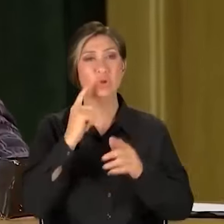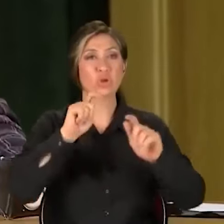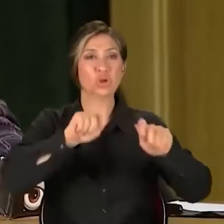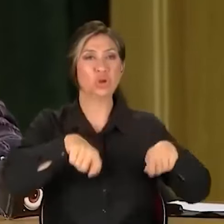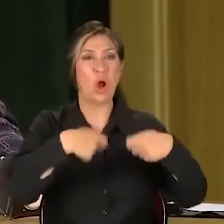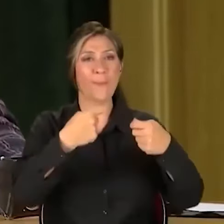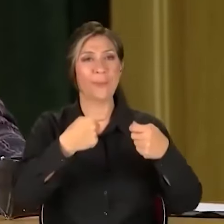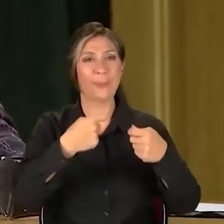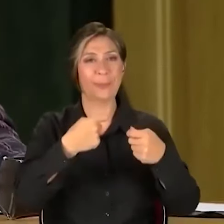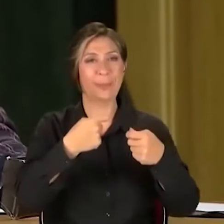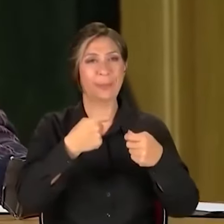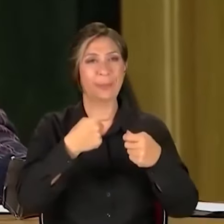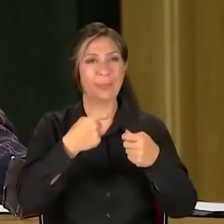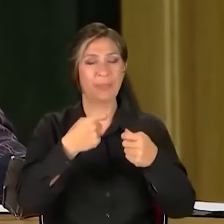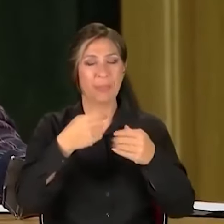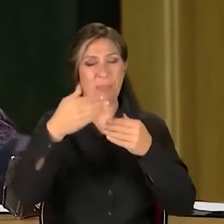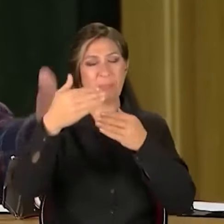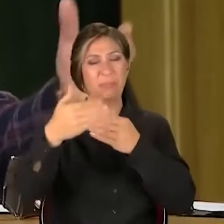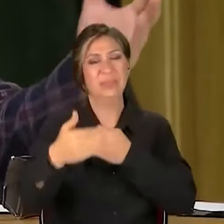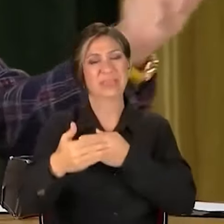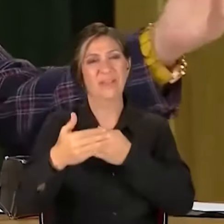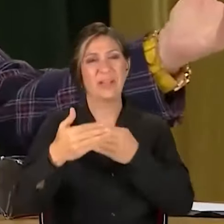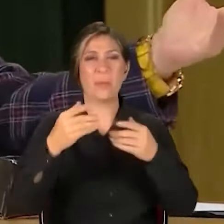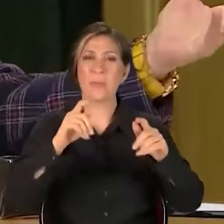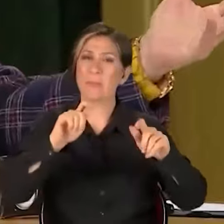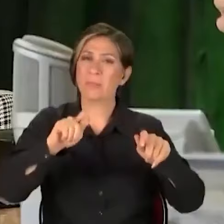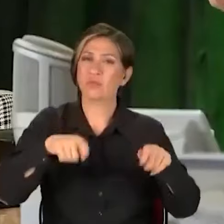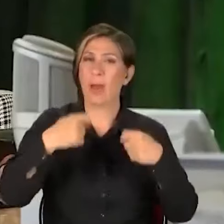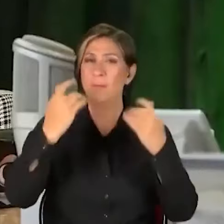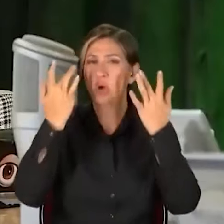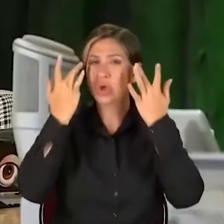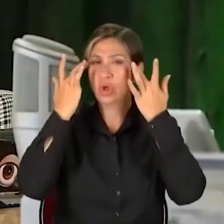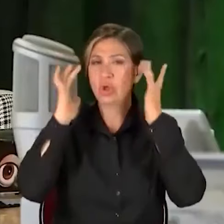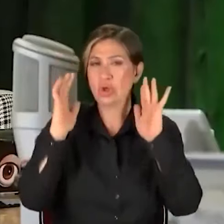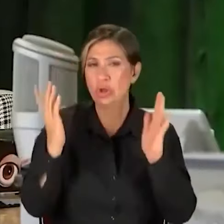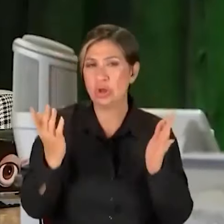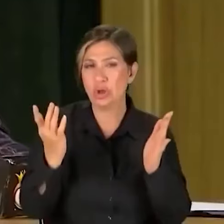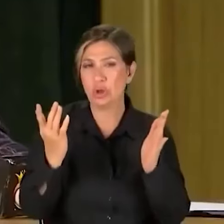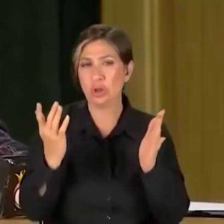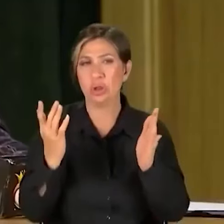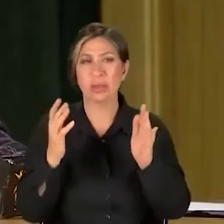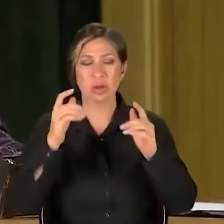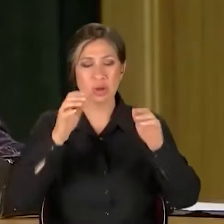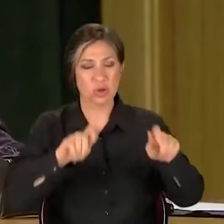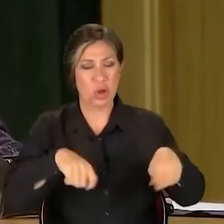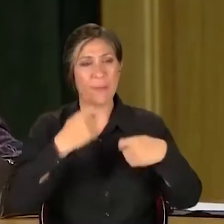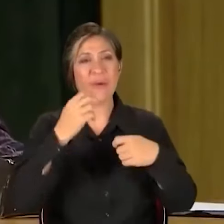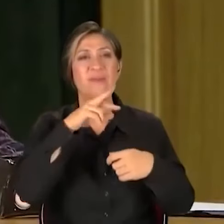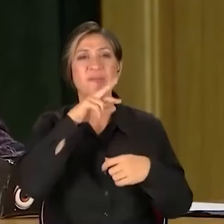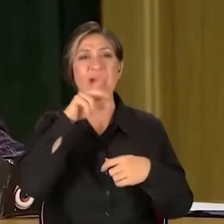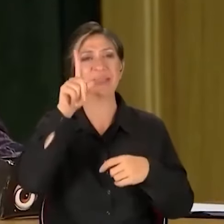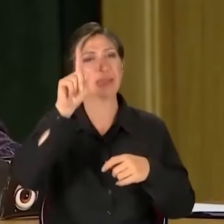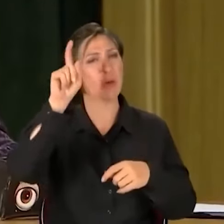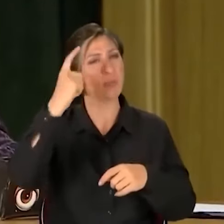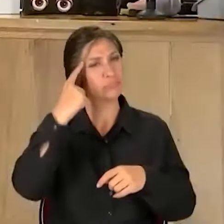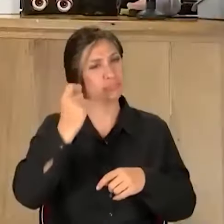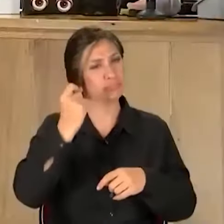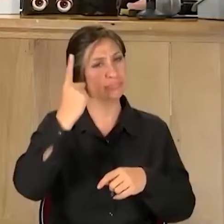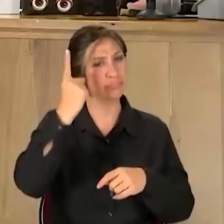çorap mesafedir, çorap kültürdür, çorap Fransa'da